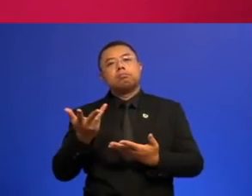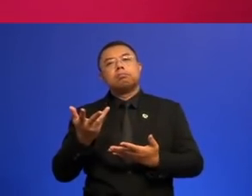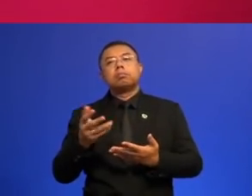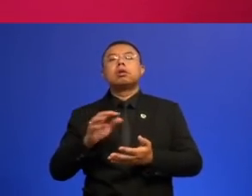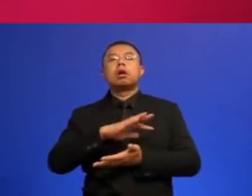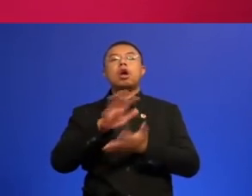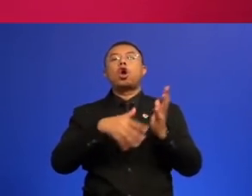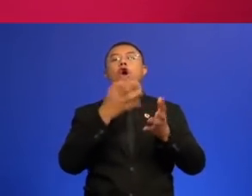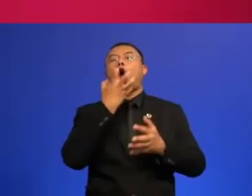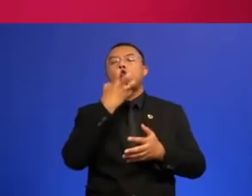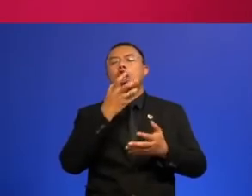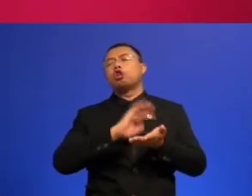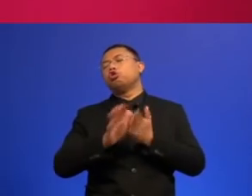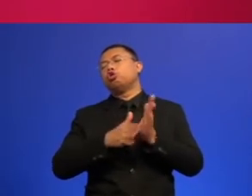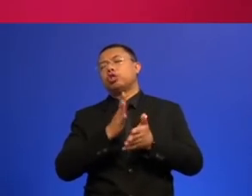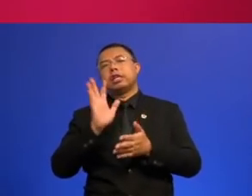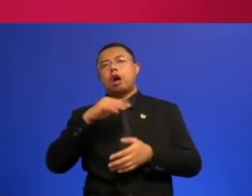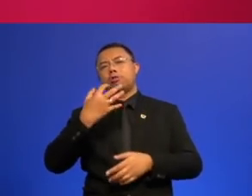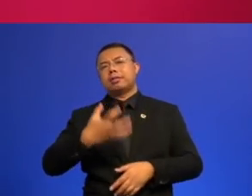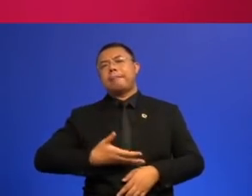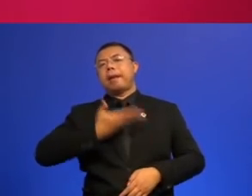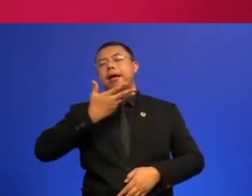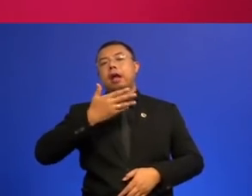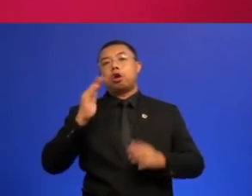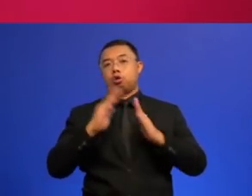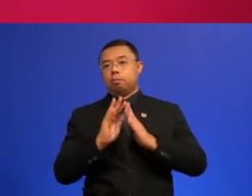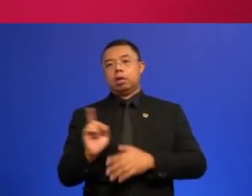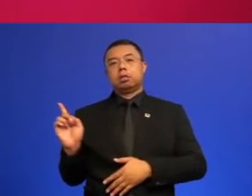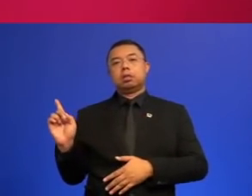cuci. Nggak usah kesel, apalagi rumahnya dia.